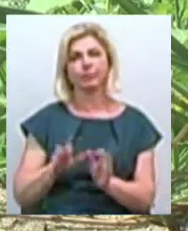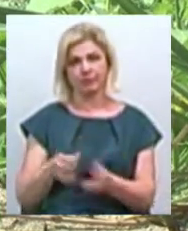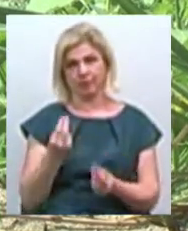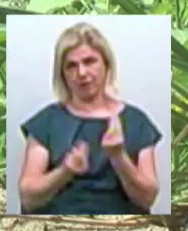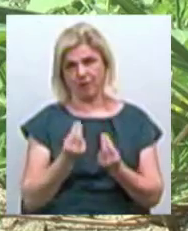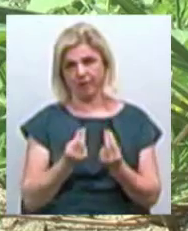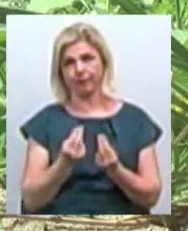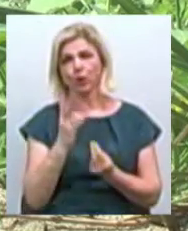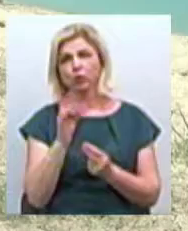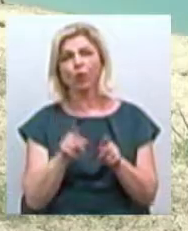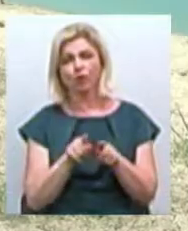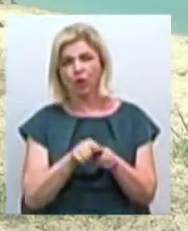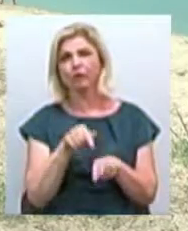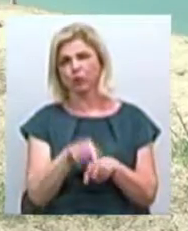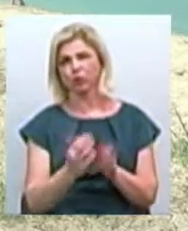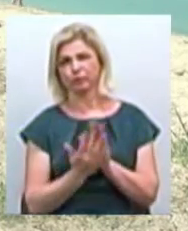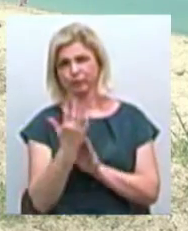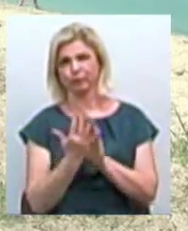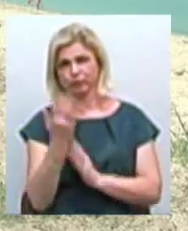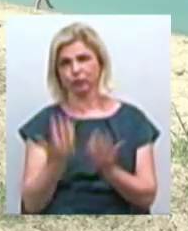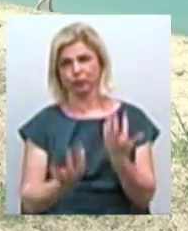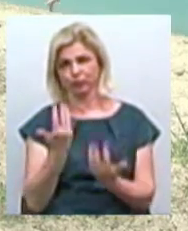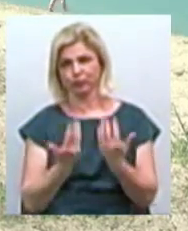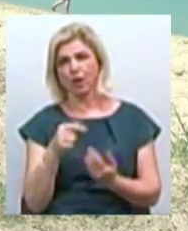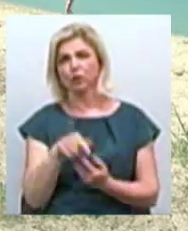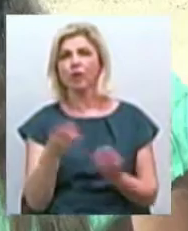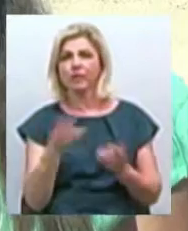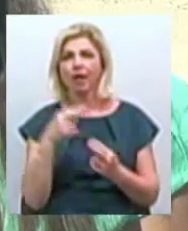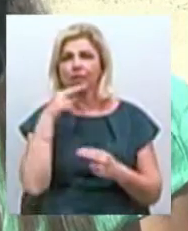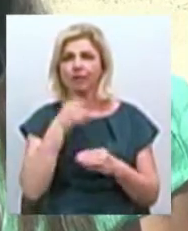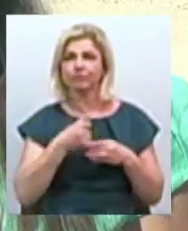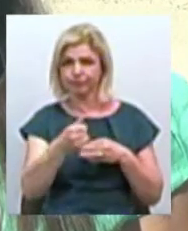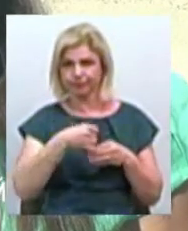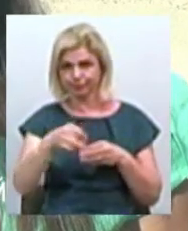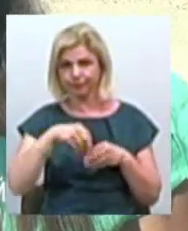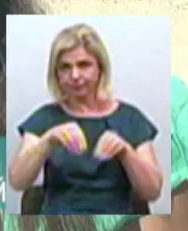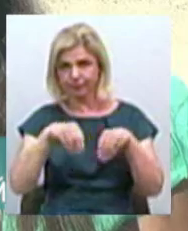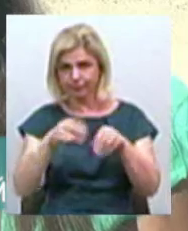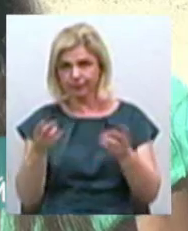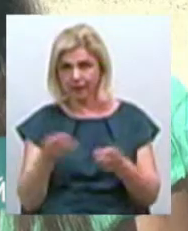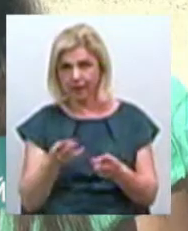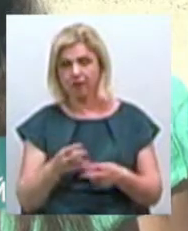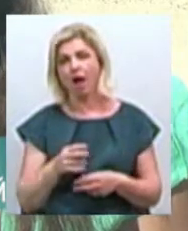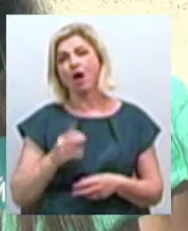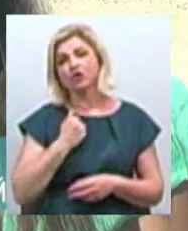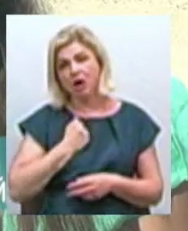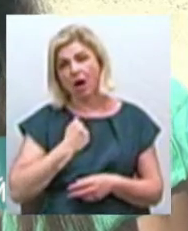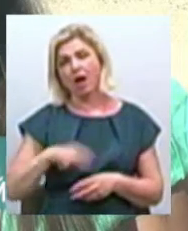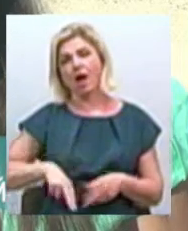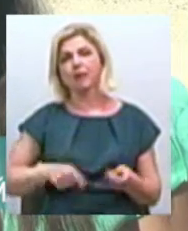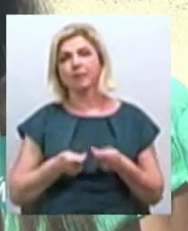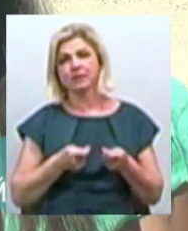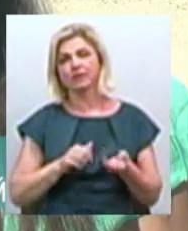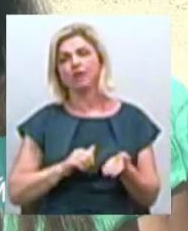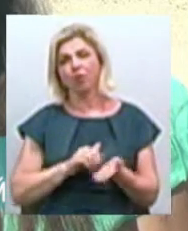прибивається очерет. Цю територію потрібно постійно обробляти гербіцидом. На жаль, адміністрація відмовляється брати на